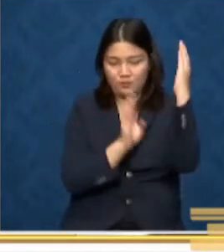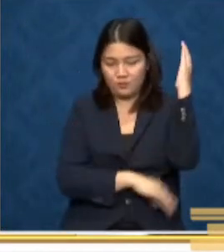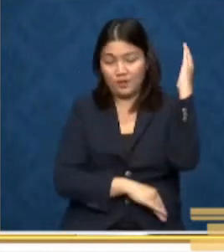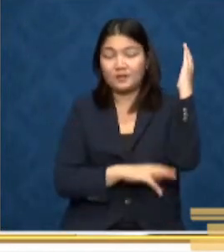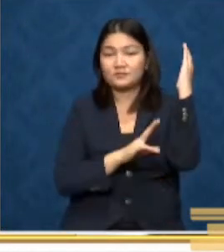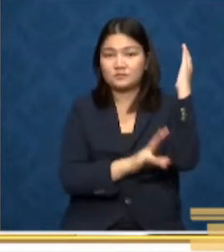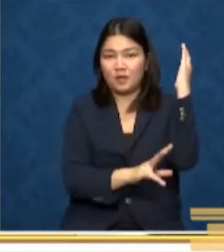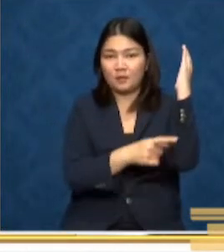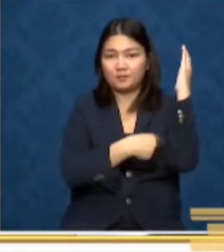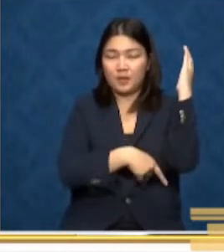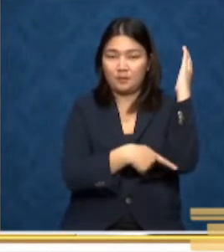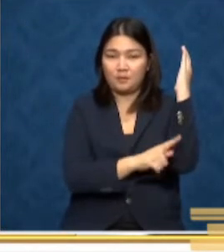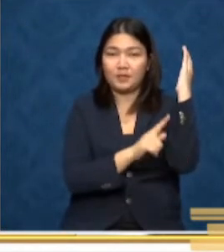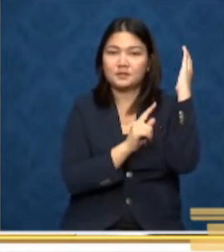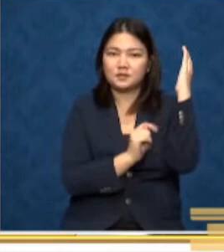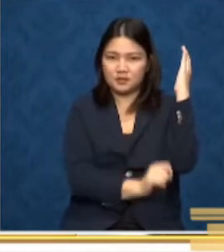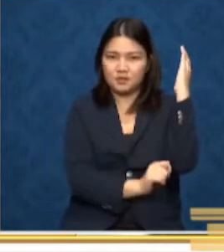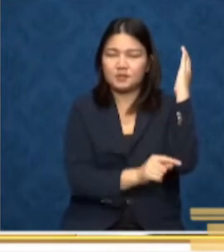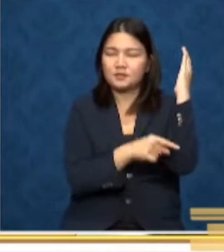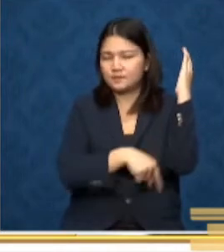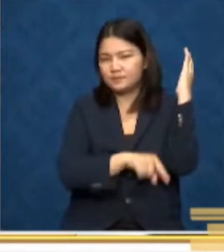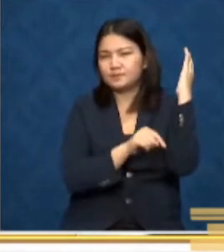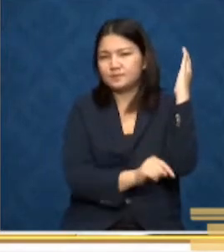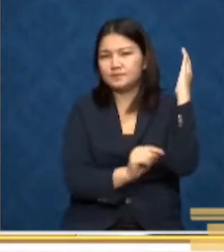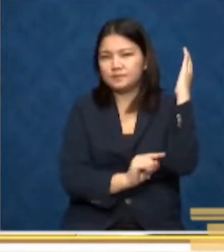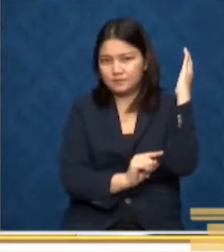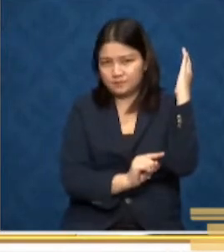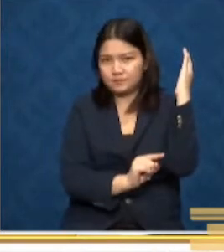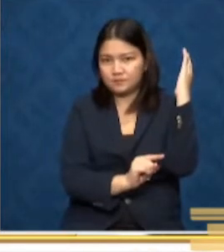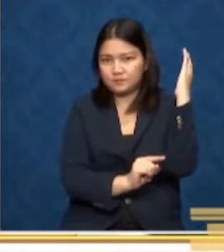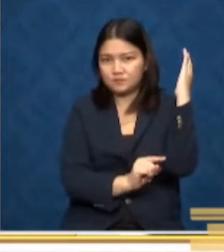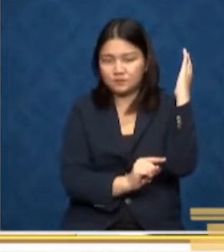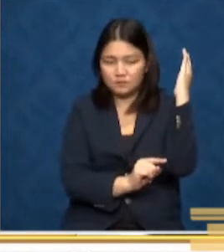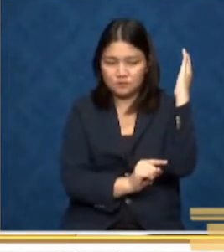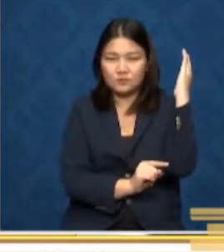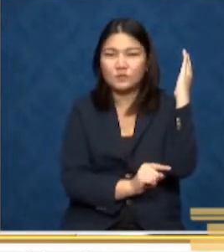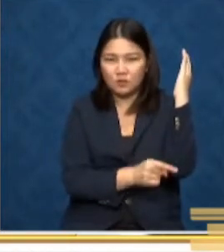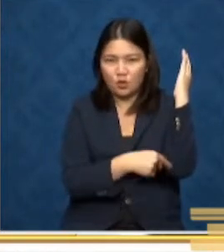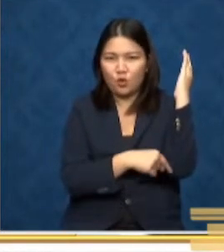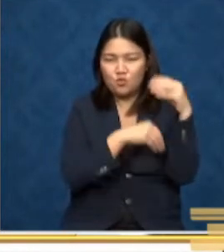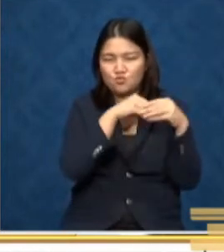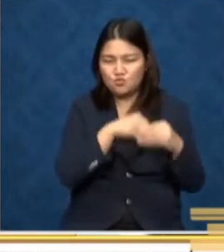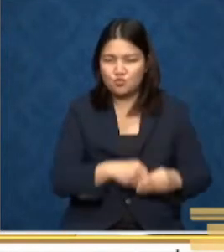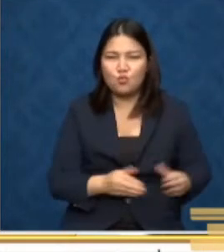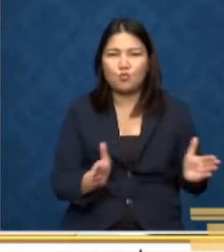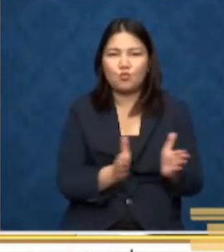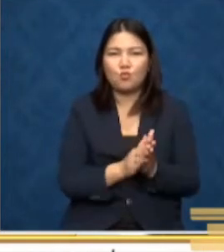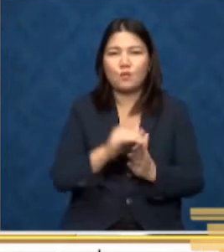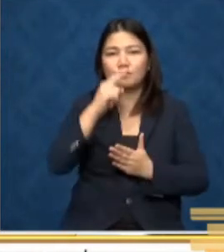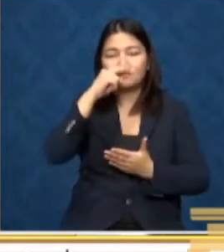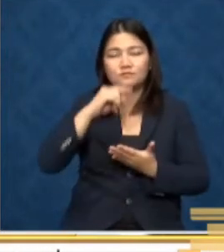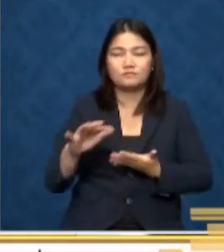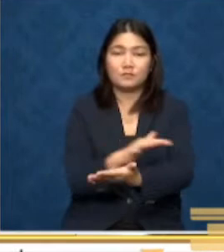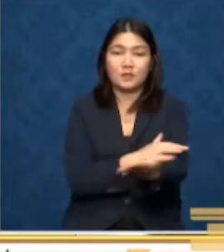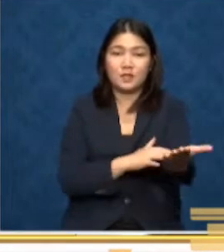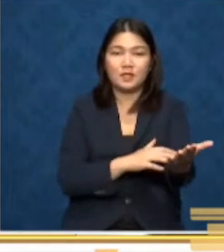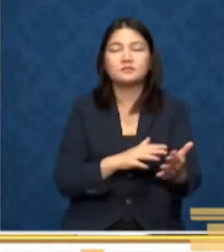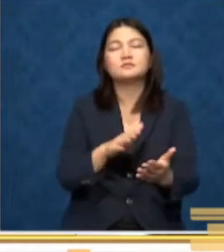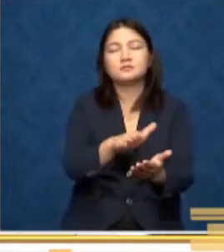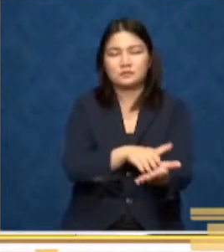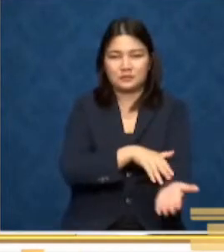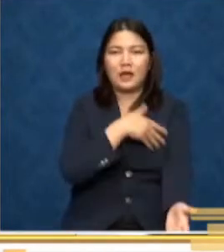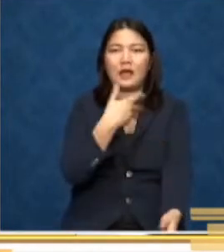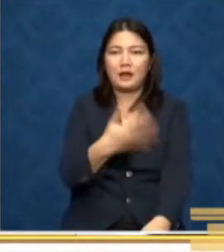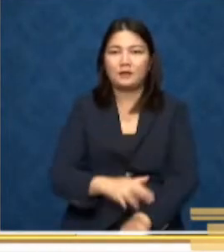แดนใต้ก็เป็นส่วนหนึ่งของประเทศไทยมายาวนานแล้วบางครั้งก็ได้รับอิส